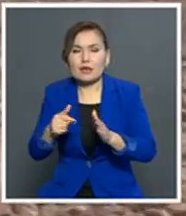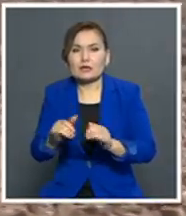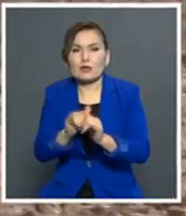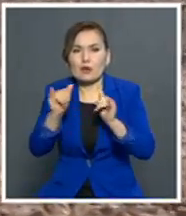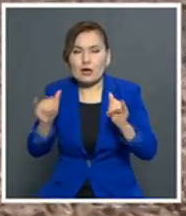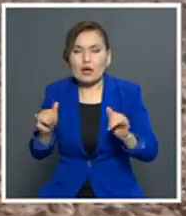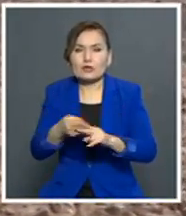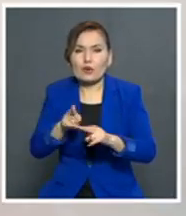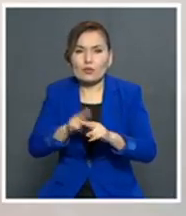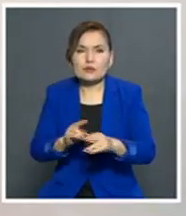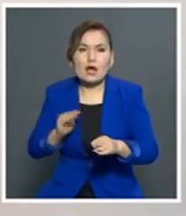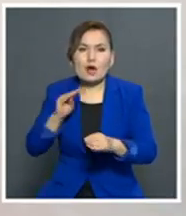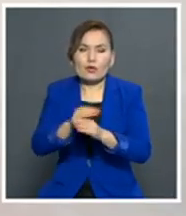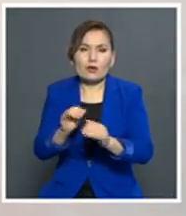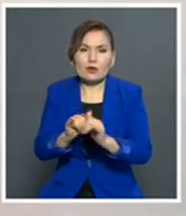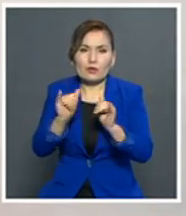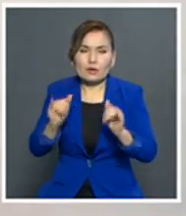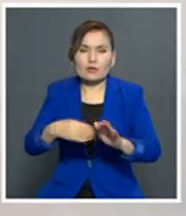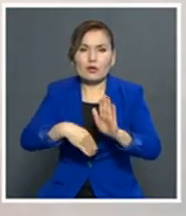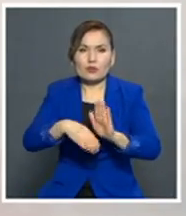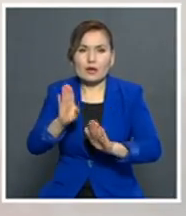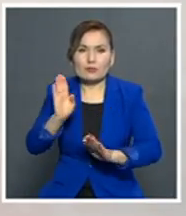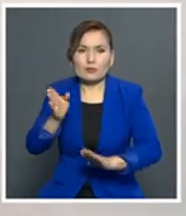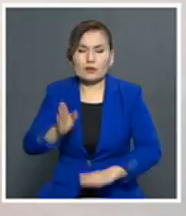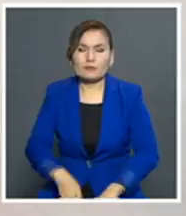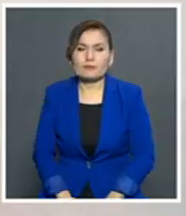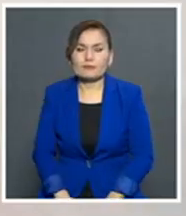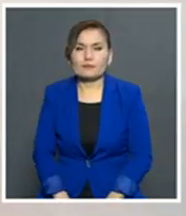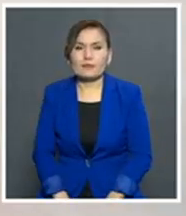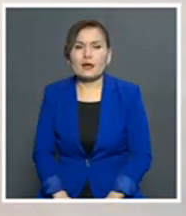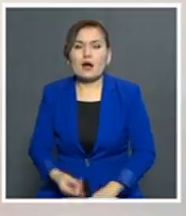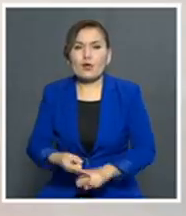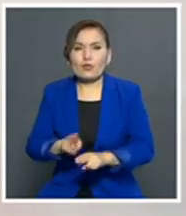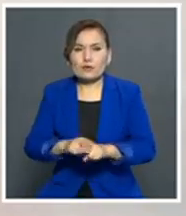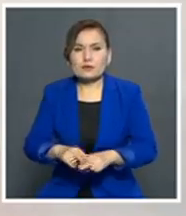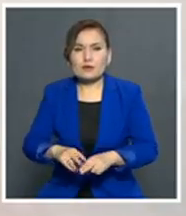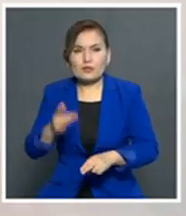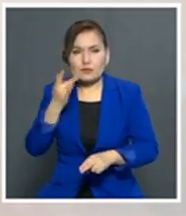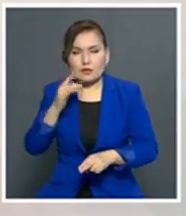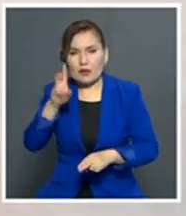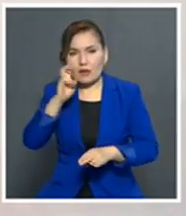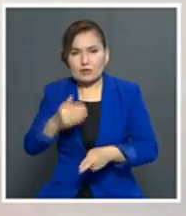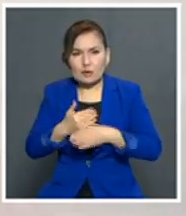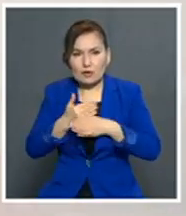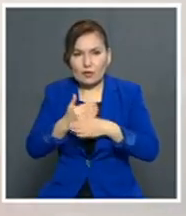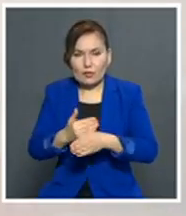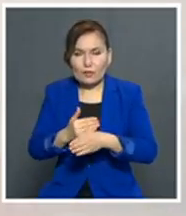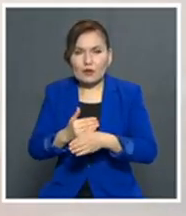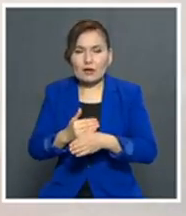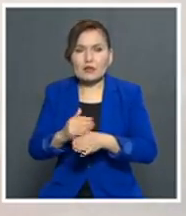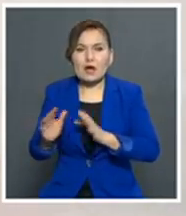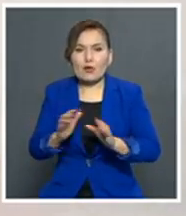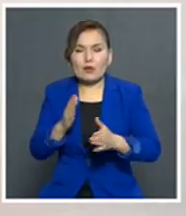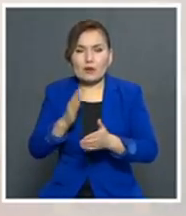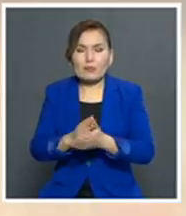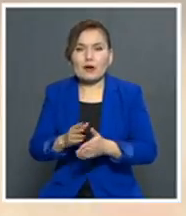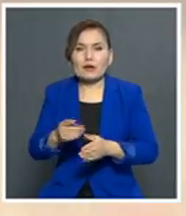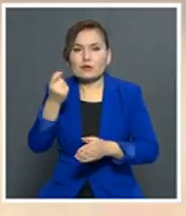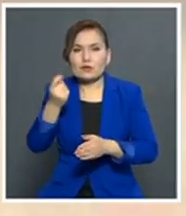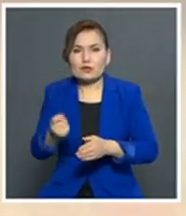4,15%-ке ұлғаятын болды. Үкімет тарапынан белгілі бір көмектер беріліп жатыр. Атап айтқанда арзандатылған жанар